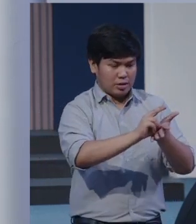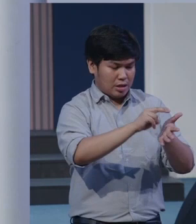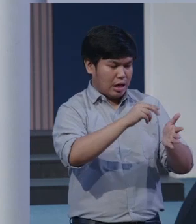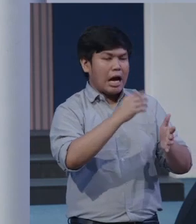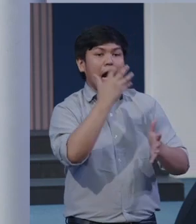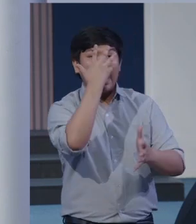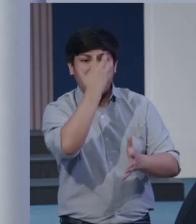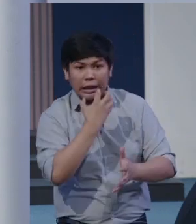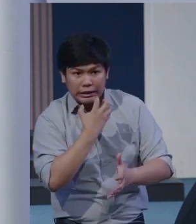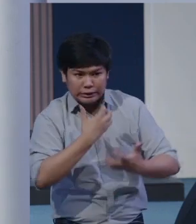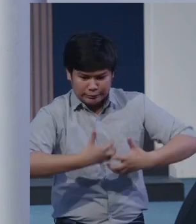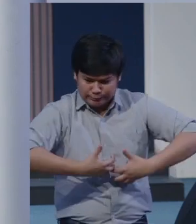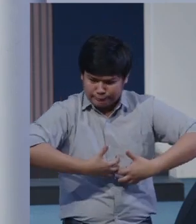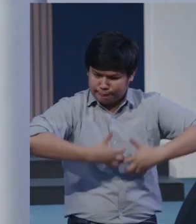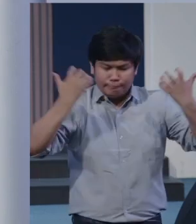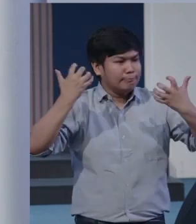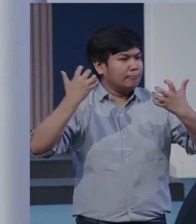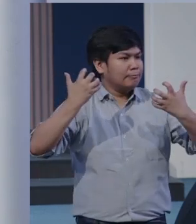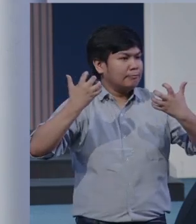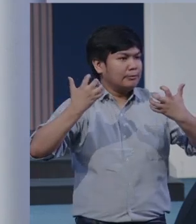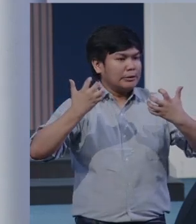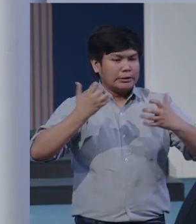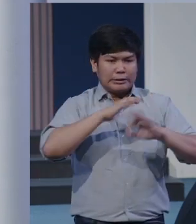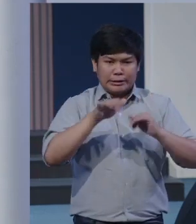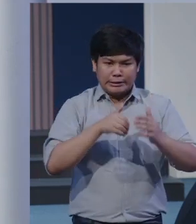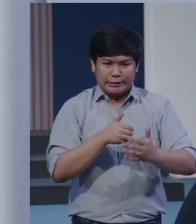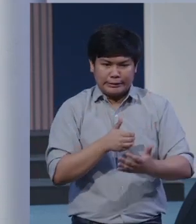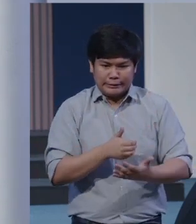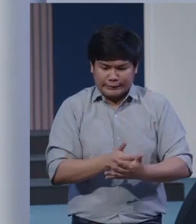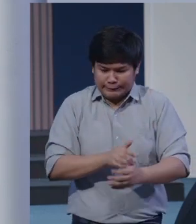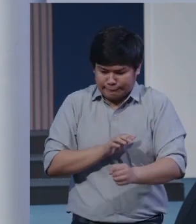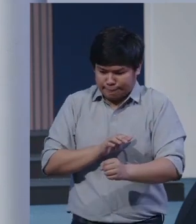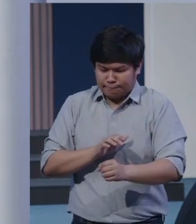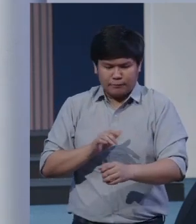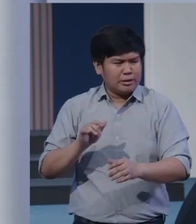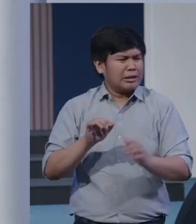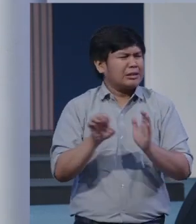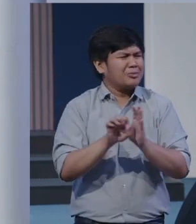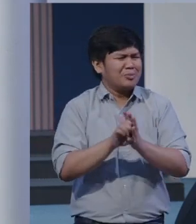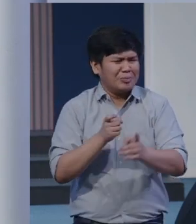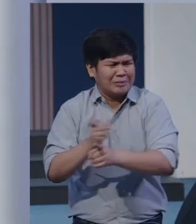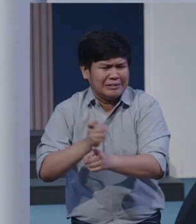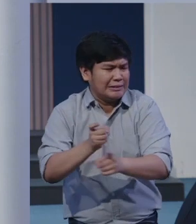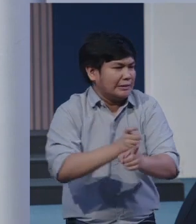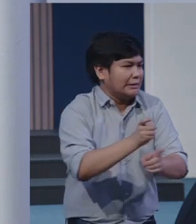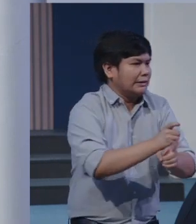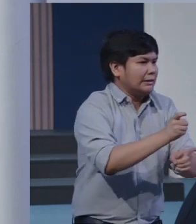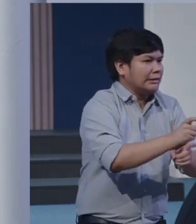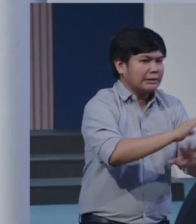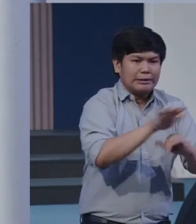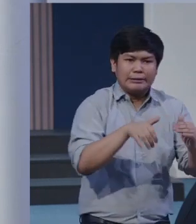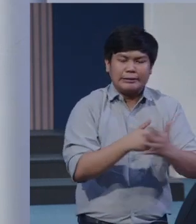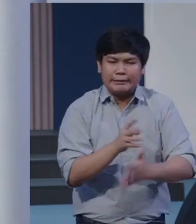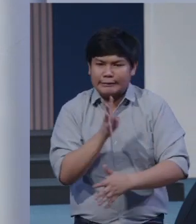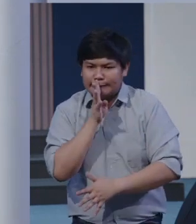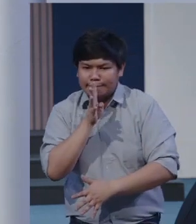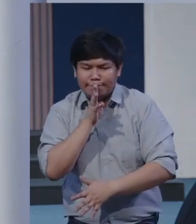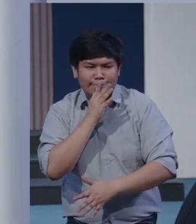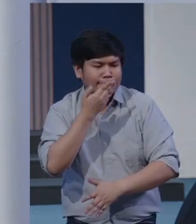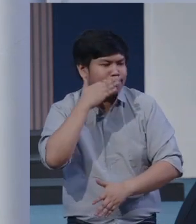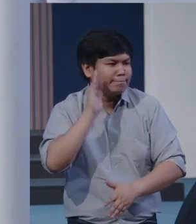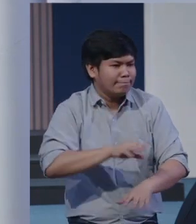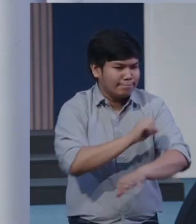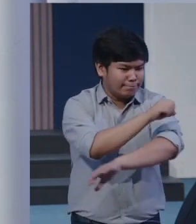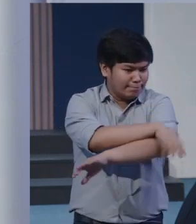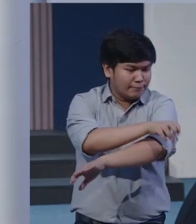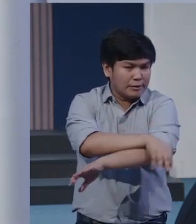anger wth malis slander and Obscene Talk from your